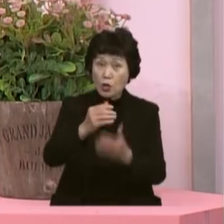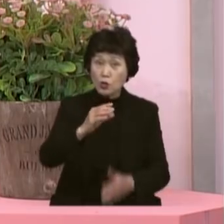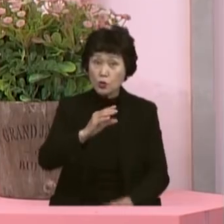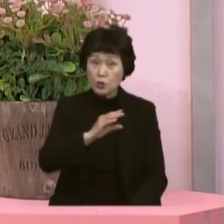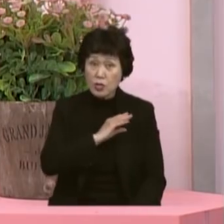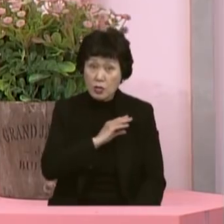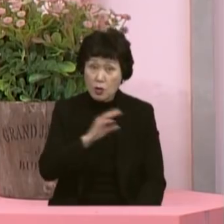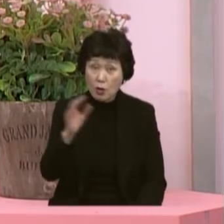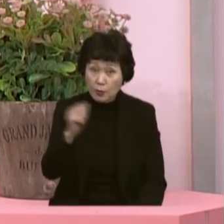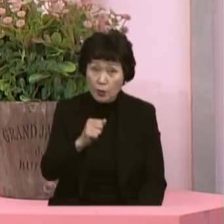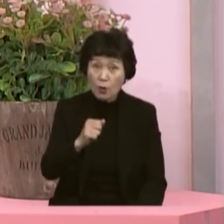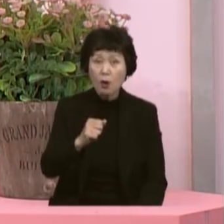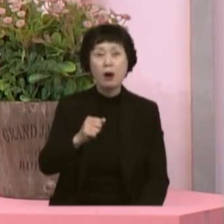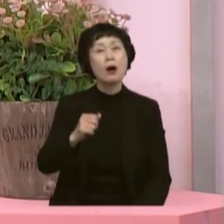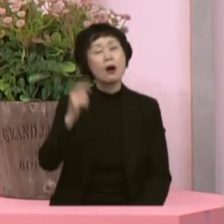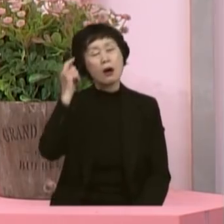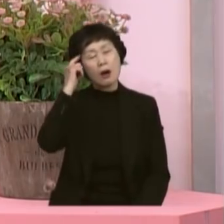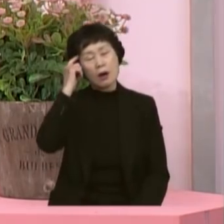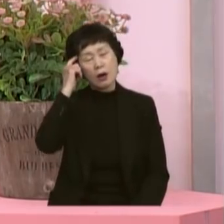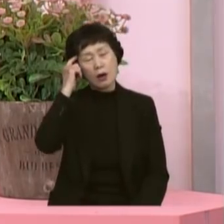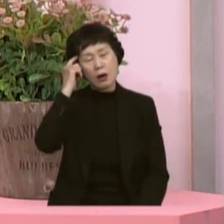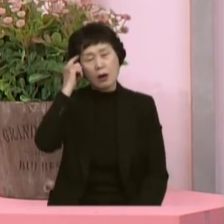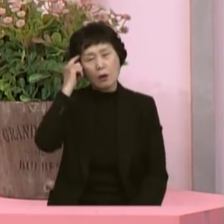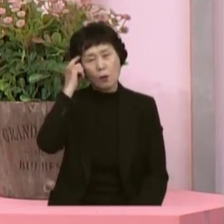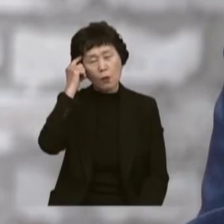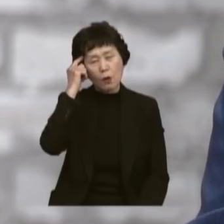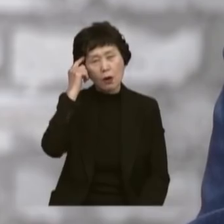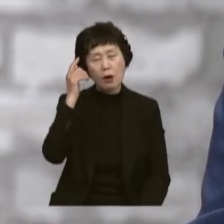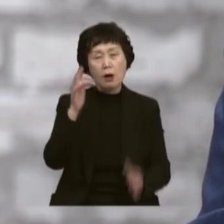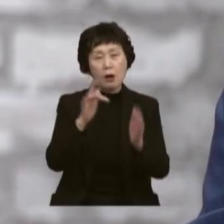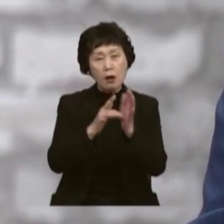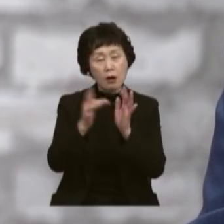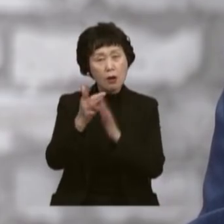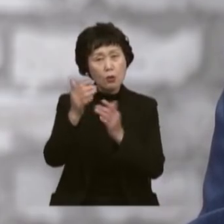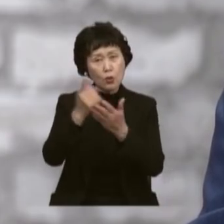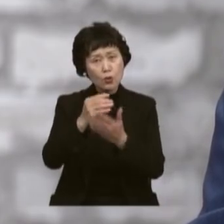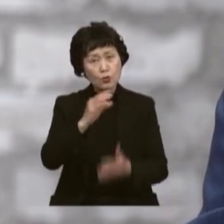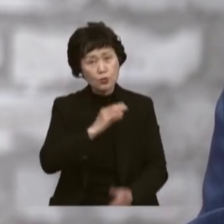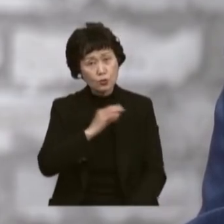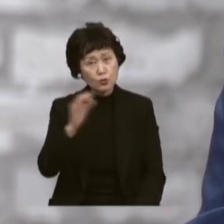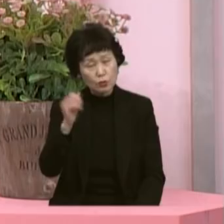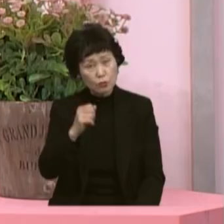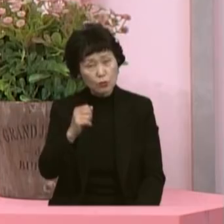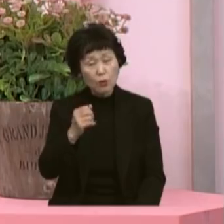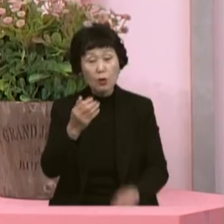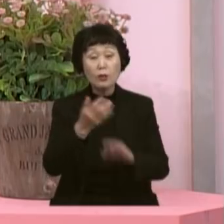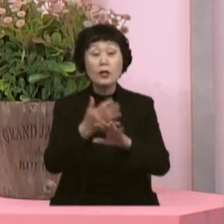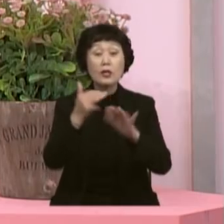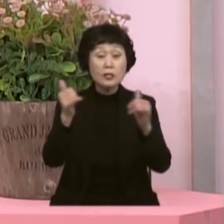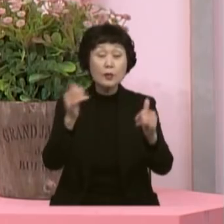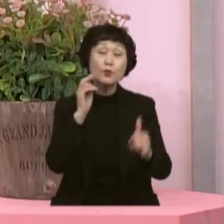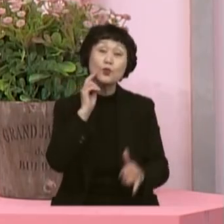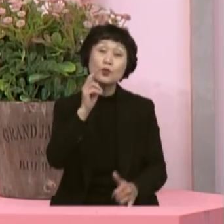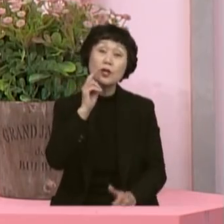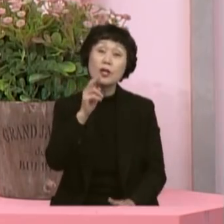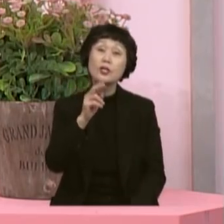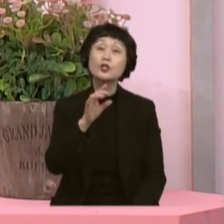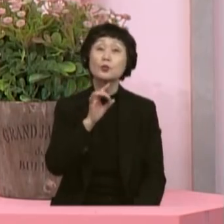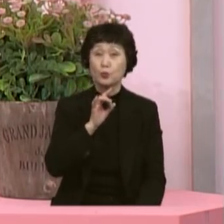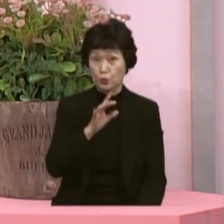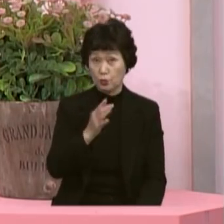이름으로. 예수 이름으로가 막 떠나질 않는 게, 저는 믿음도 없잖아요. 그냥 남들이 그러니까, 그걸 했는데,